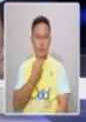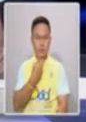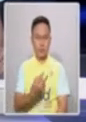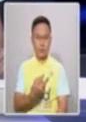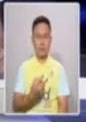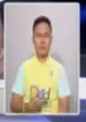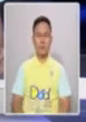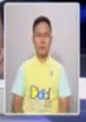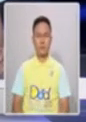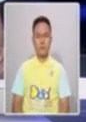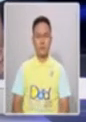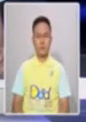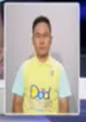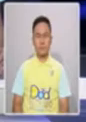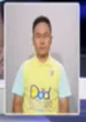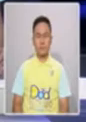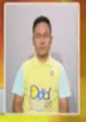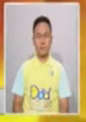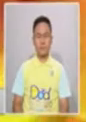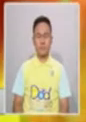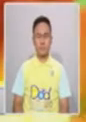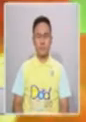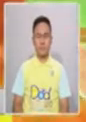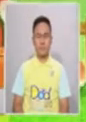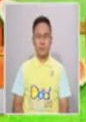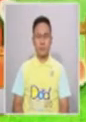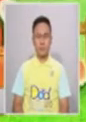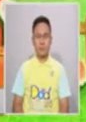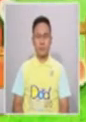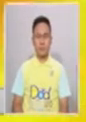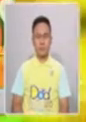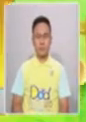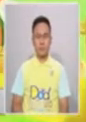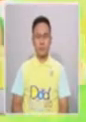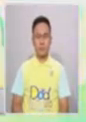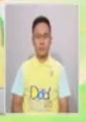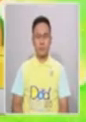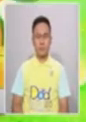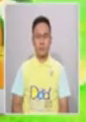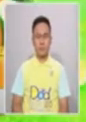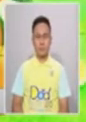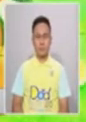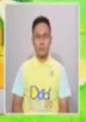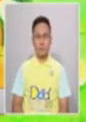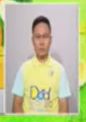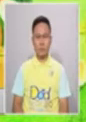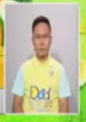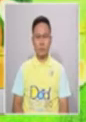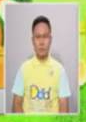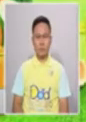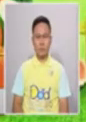เคียงคู่รู้ค่ากับธกส.ครับ เคียงคู่รู้คุณค่าประชาชนไทยคือหน้าที่คือหัวใจ